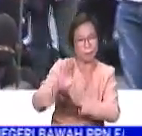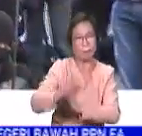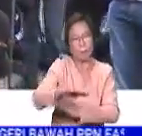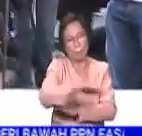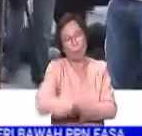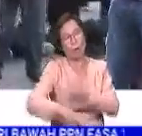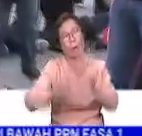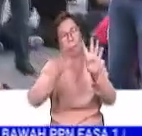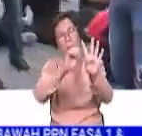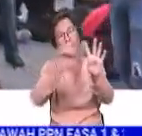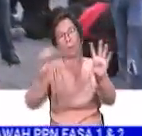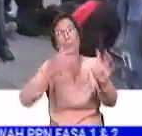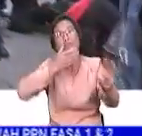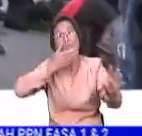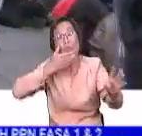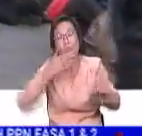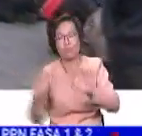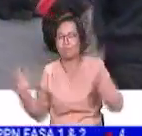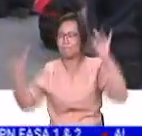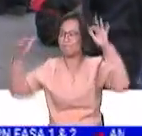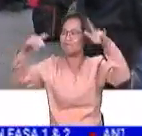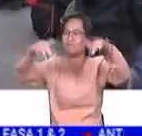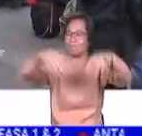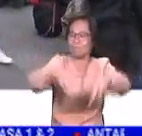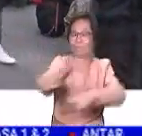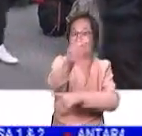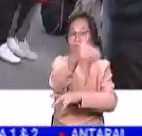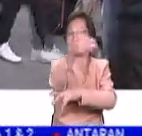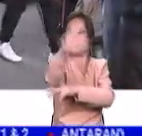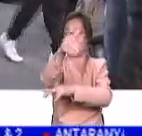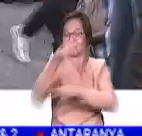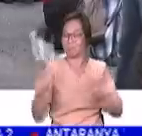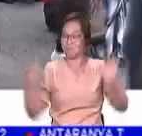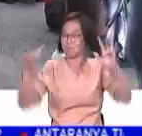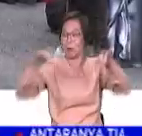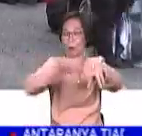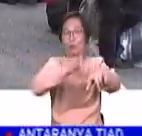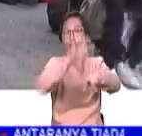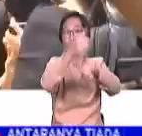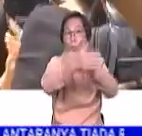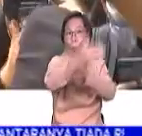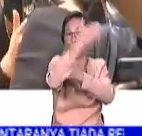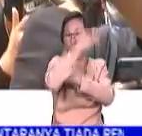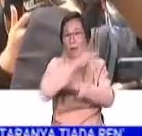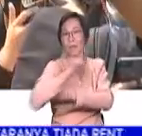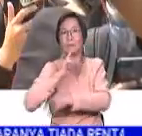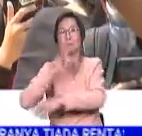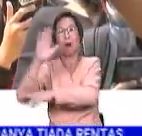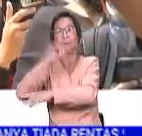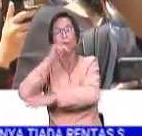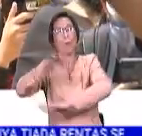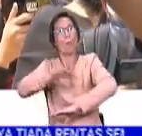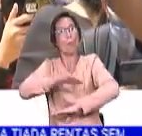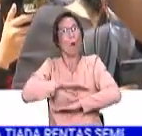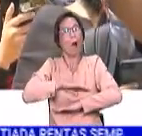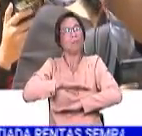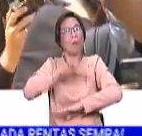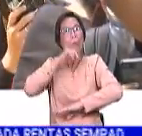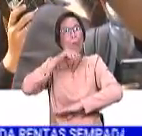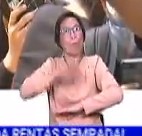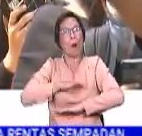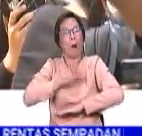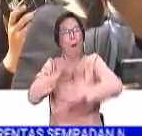Jejer 400 anak muda berkumpul di dataran merdeka sejak 10 pagi tadi ini sebagai manifestasi ketidakpuasan hati